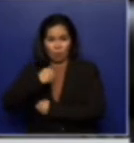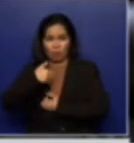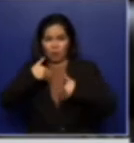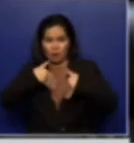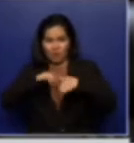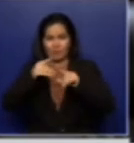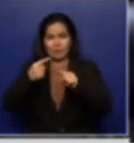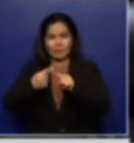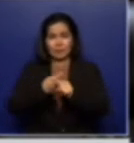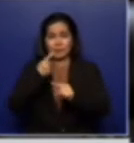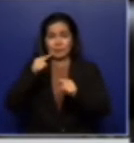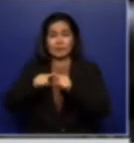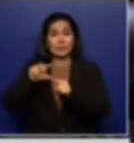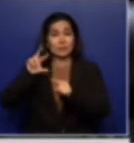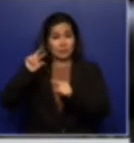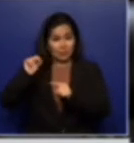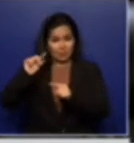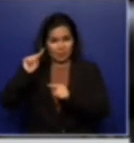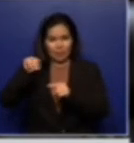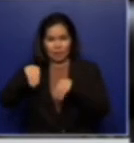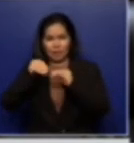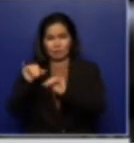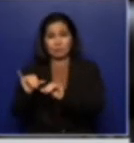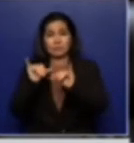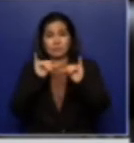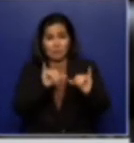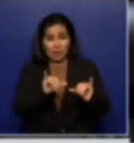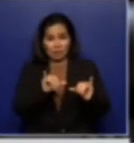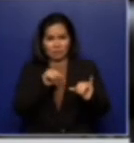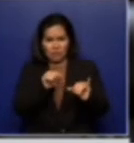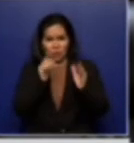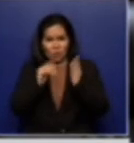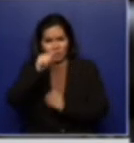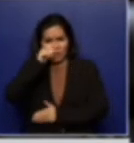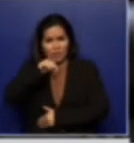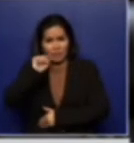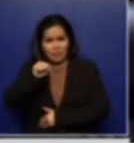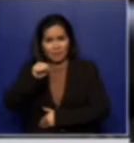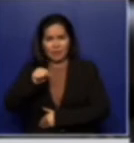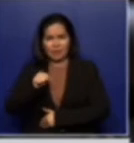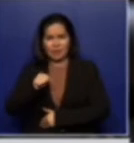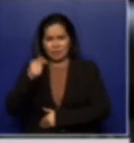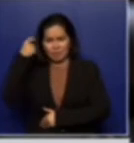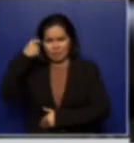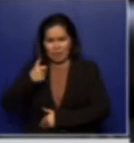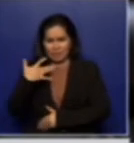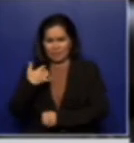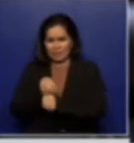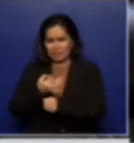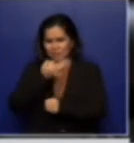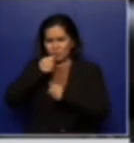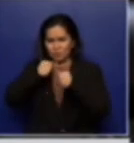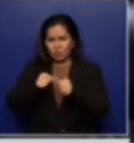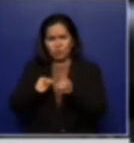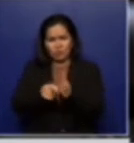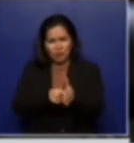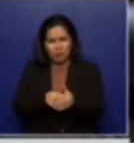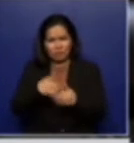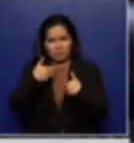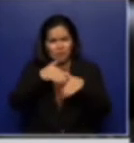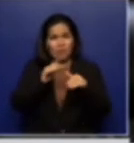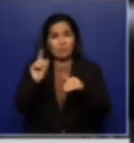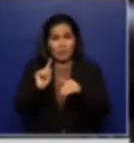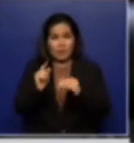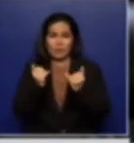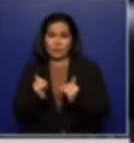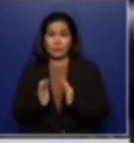มกราคมท่านประธานครับเขาเป็นคนไทยไม่ใช่พม่าจะให้เขาออกไปไหนเขาก็ทำกินมาตั้งนมนานวันนี้ต้องขอกราบขอบ